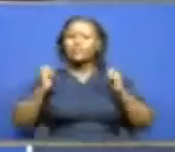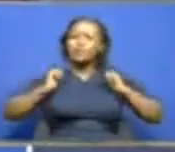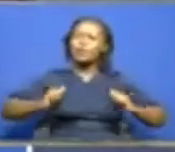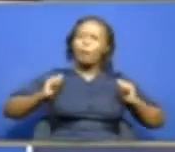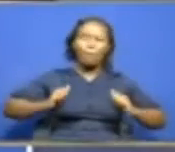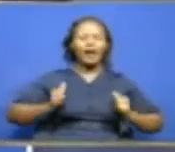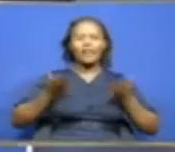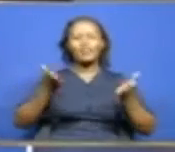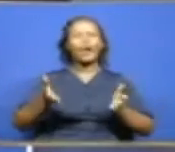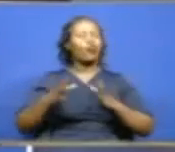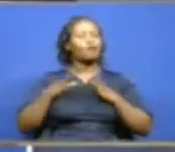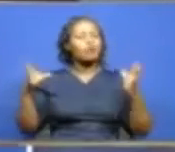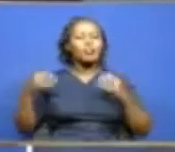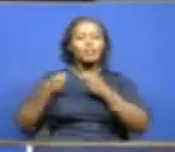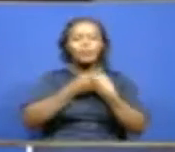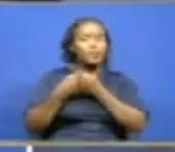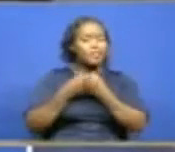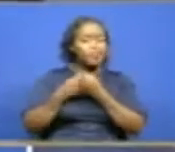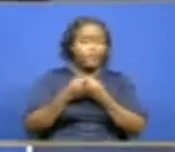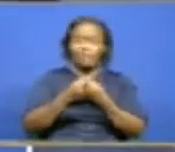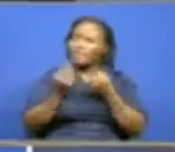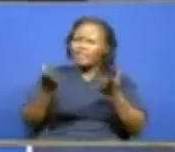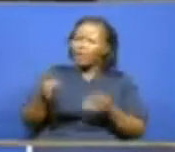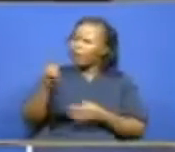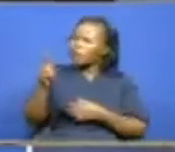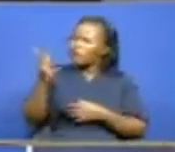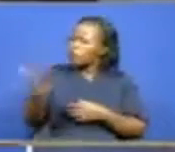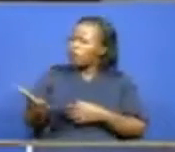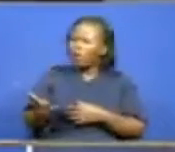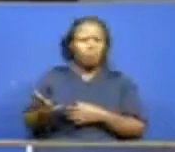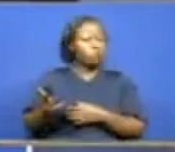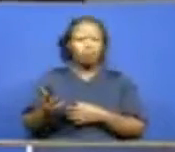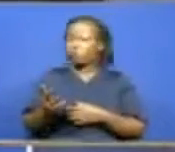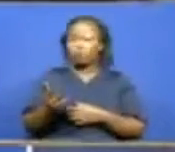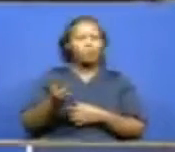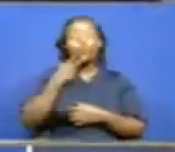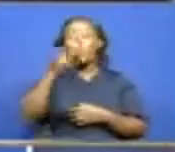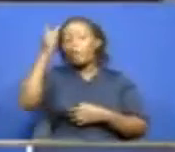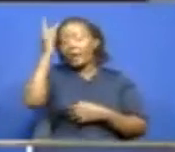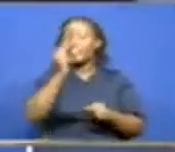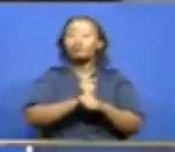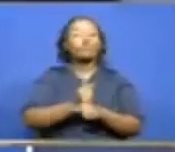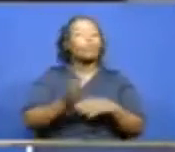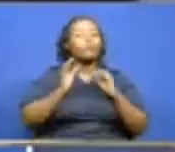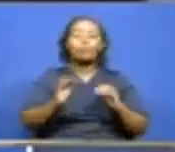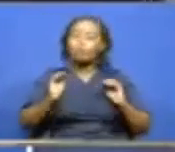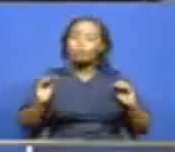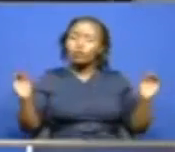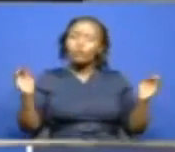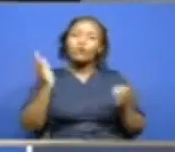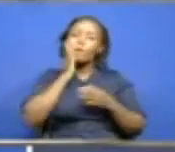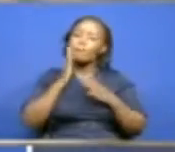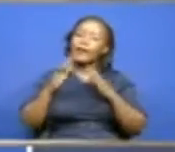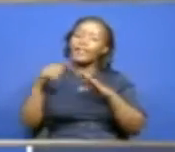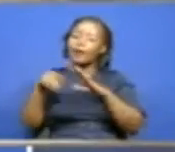inakuwa changamoto kubwa. Sasa sembuze hawa wanne na mzazi hana kazi. Mama yao ako kwa nyumba anawalea.